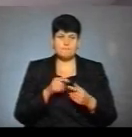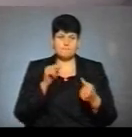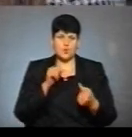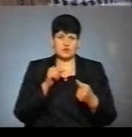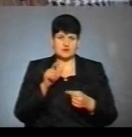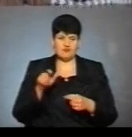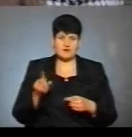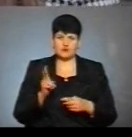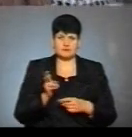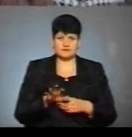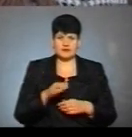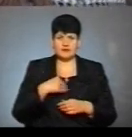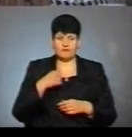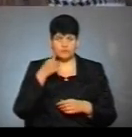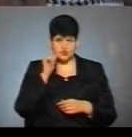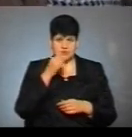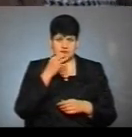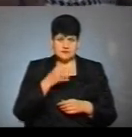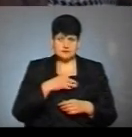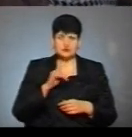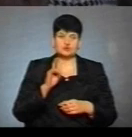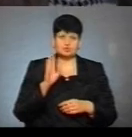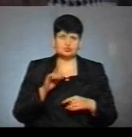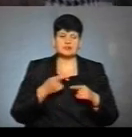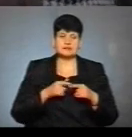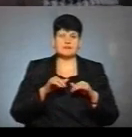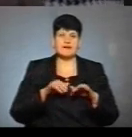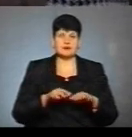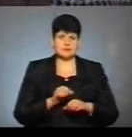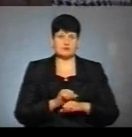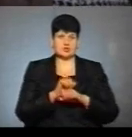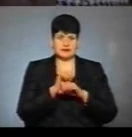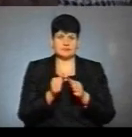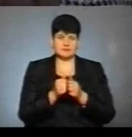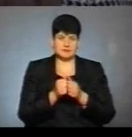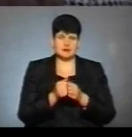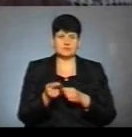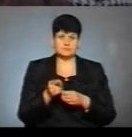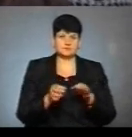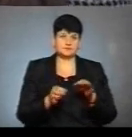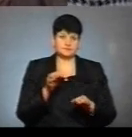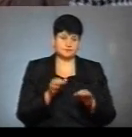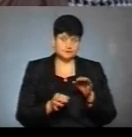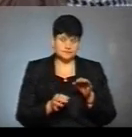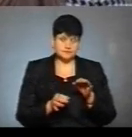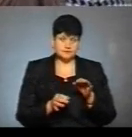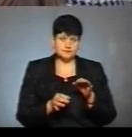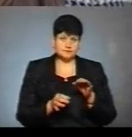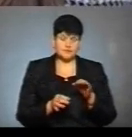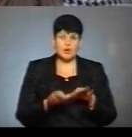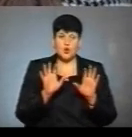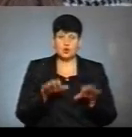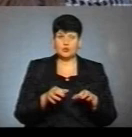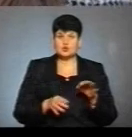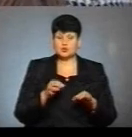вийшов. Нам вчора стало відомо про те, що відбудеться акція протесту під будівлею Тернопільського міськрайонного суду. Головою